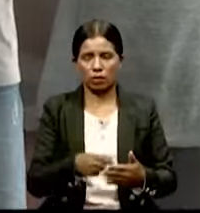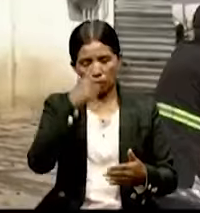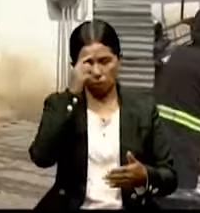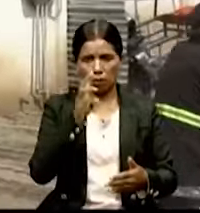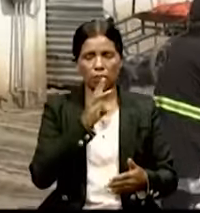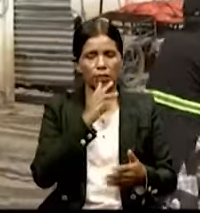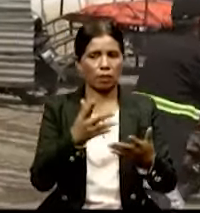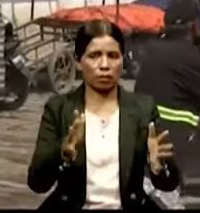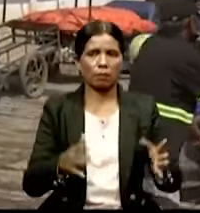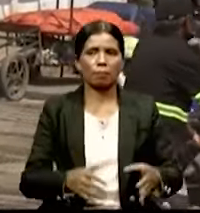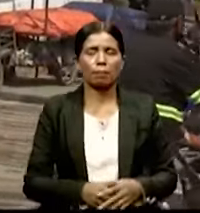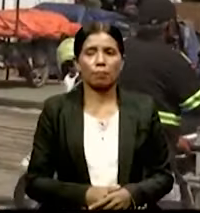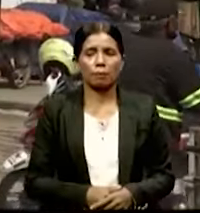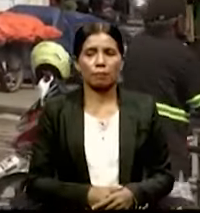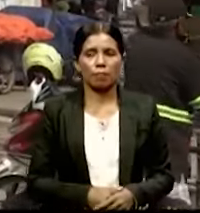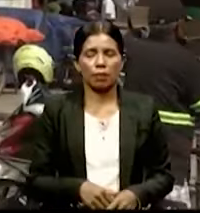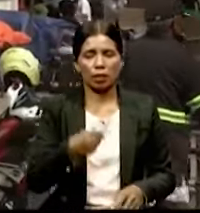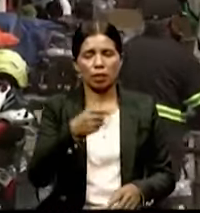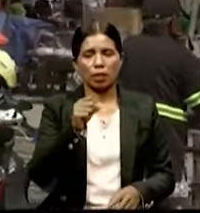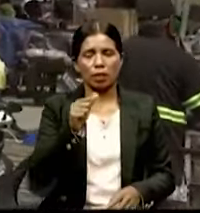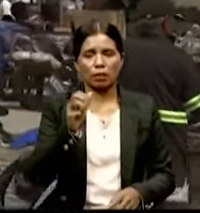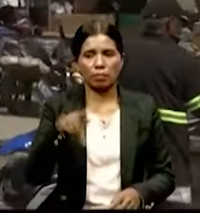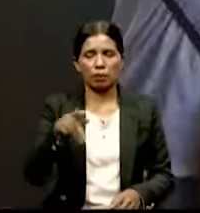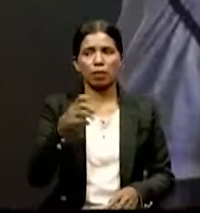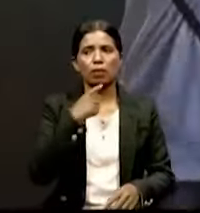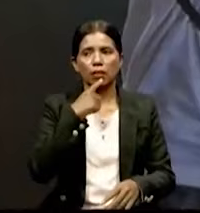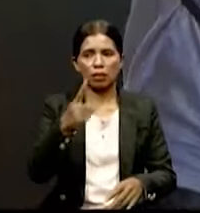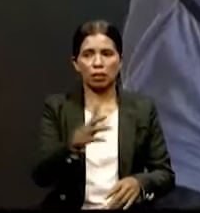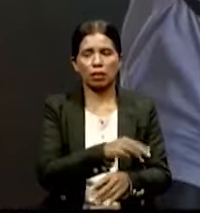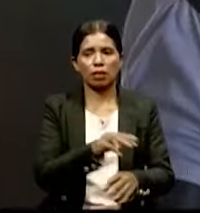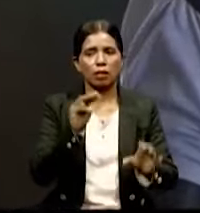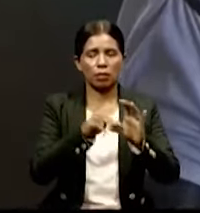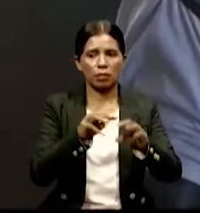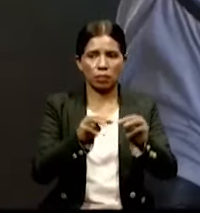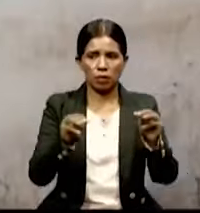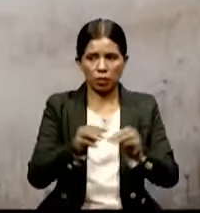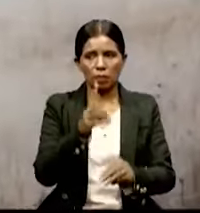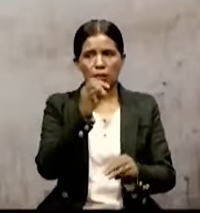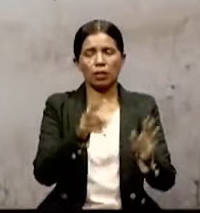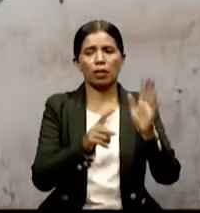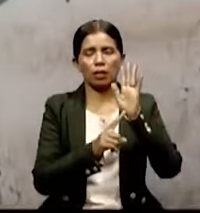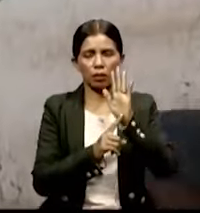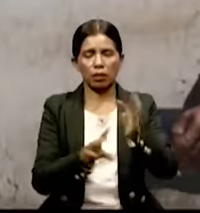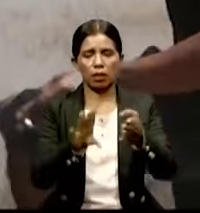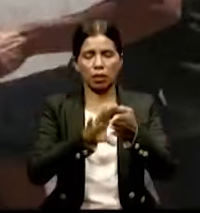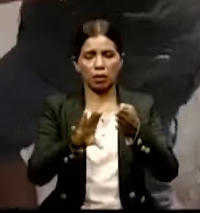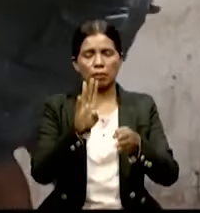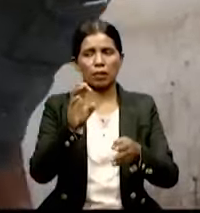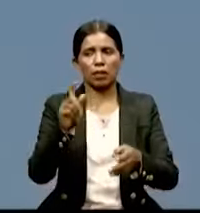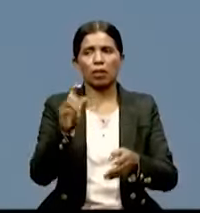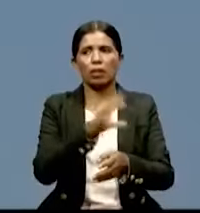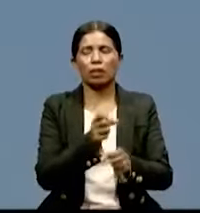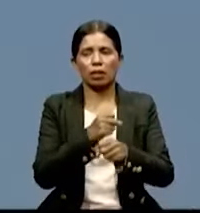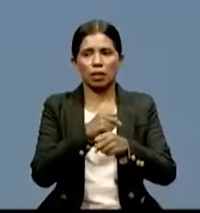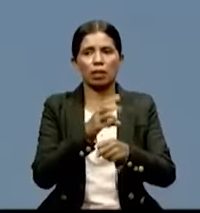iya. Antesne Gaspar da Silva esclarece, Departamento Mercado Municipio Dili, hato ona pedido ba BTLP, hato